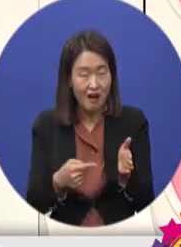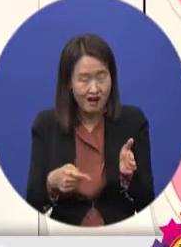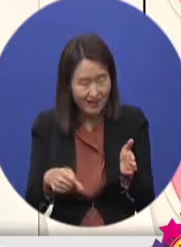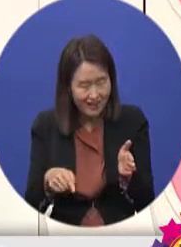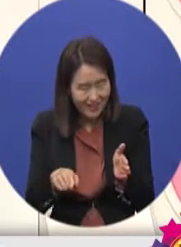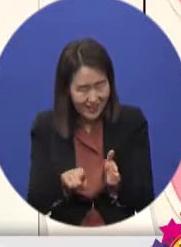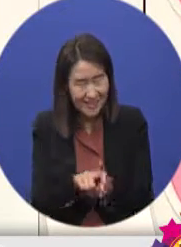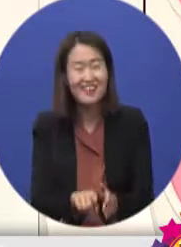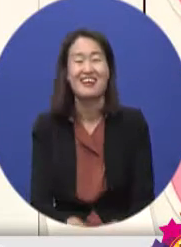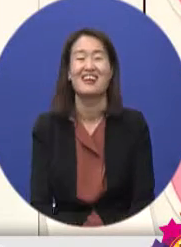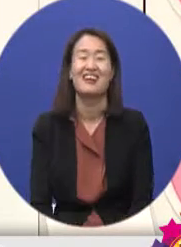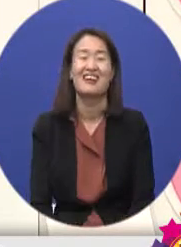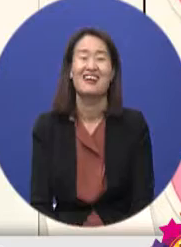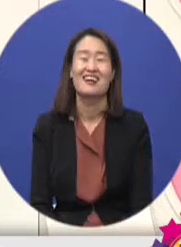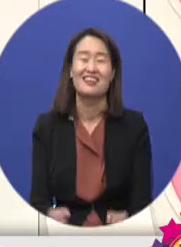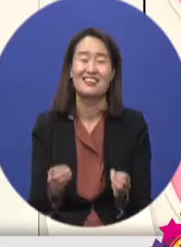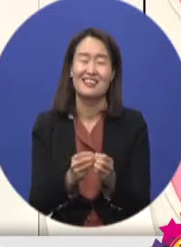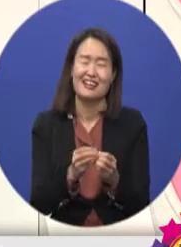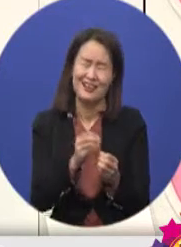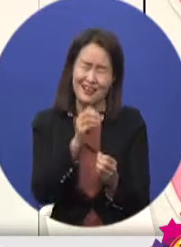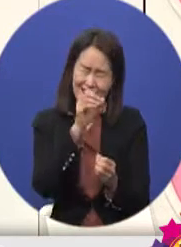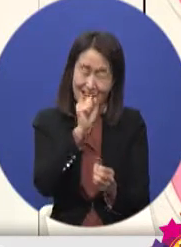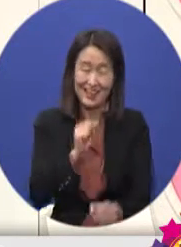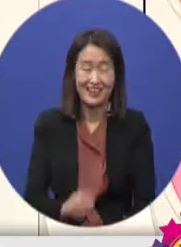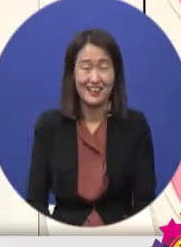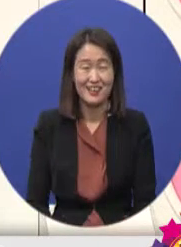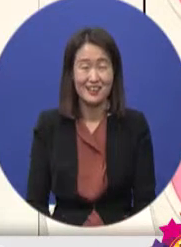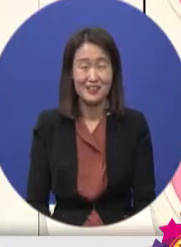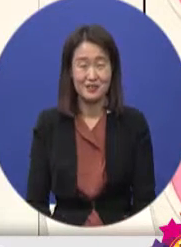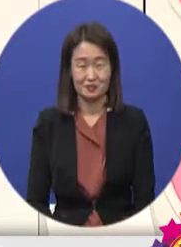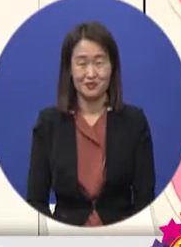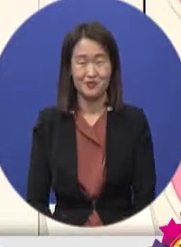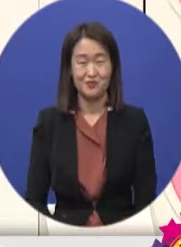아, 그 노래 가사 아주 좋죠. 들어보겠습니다.